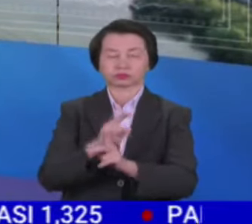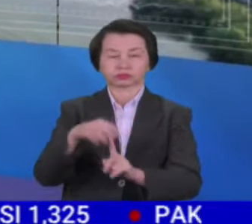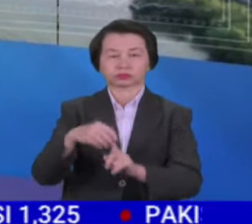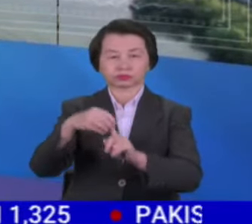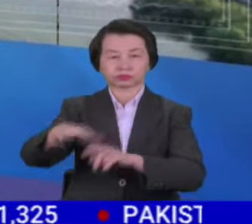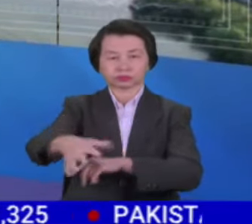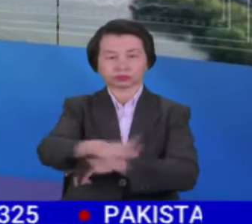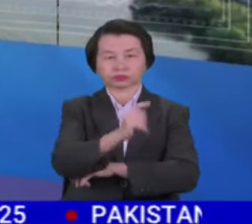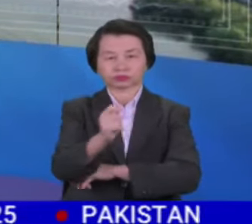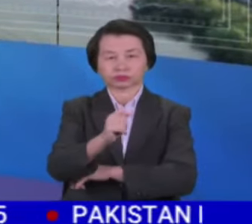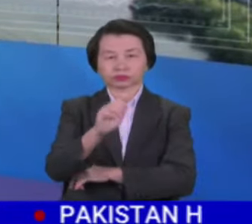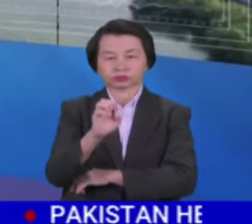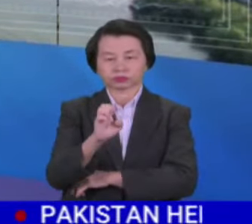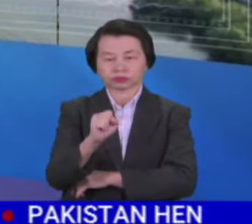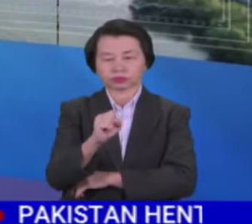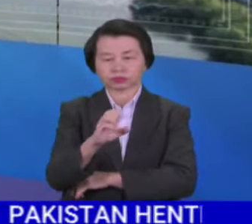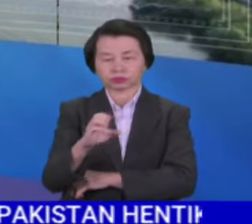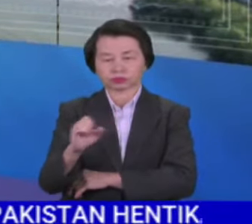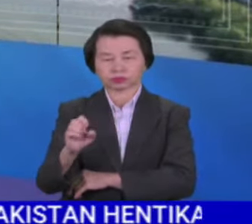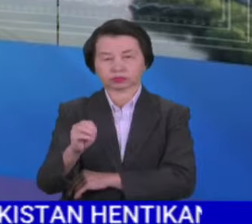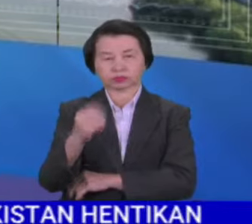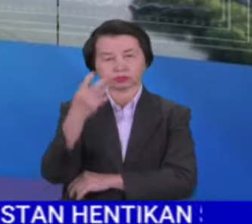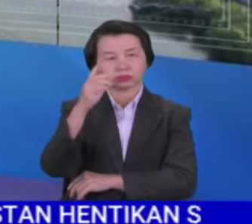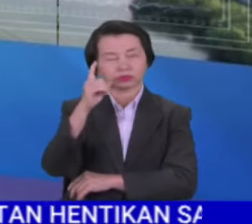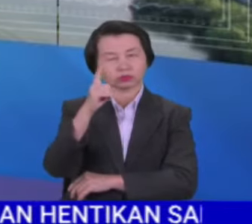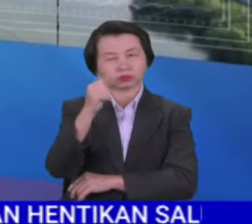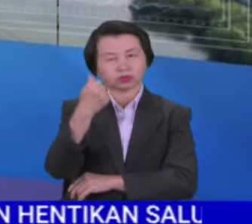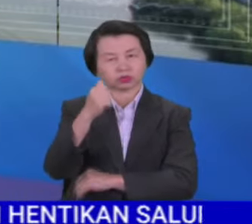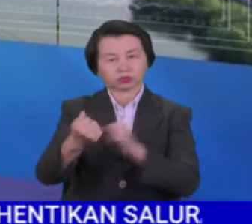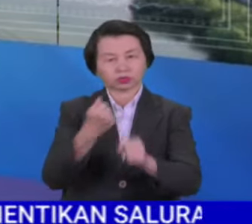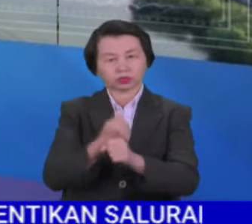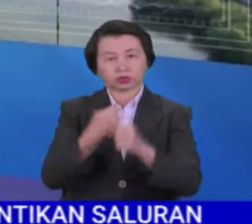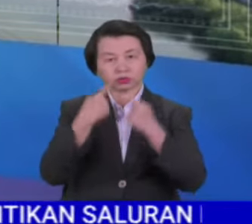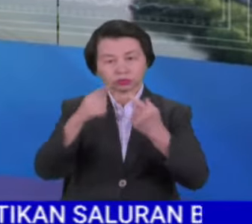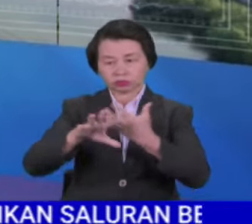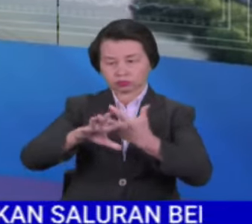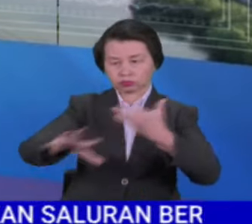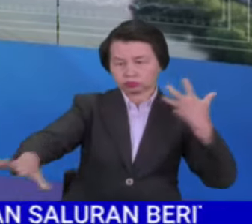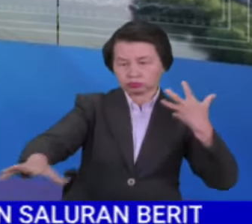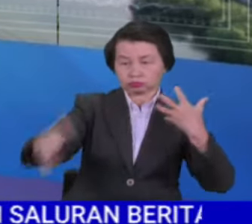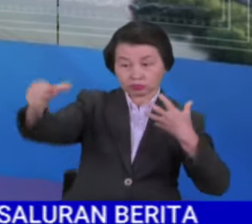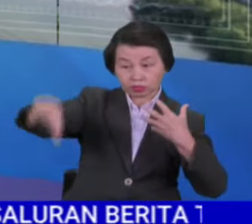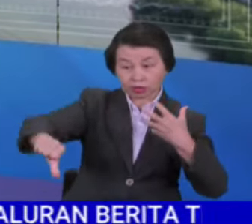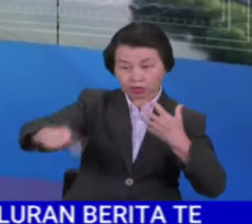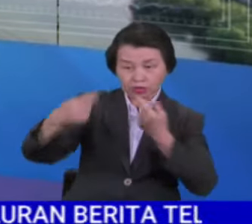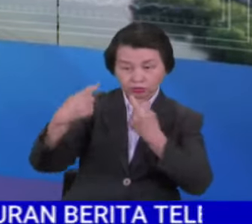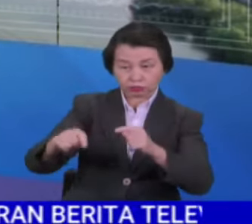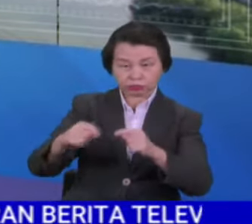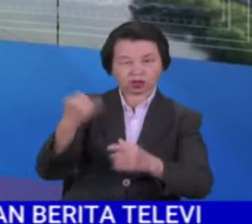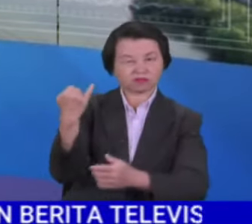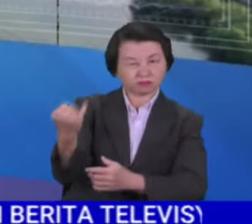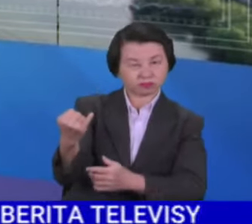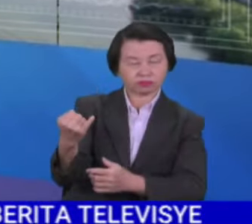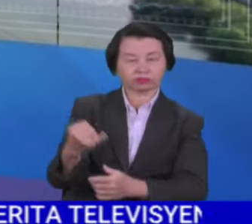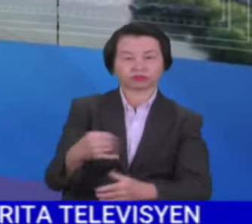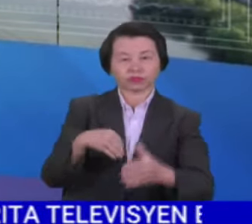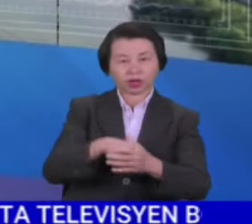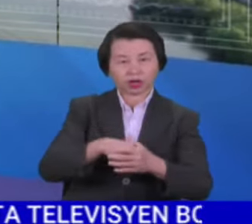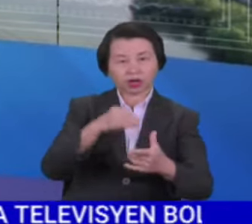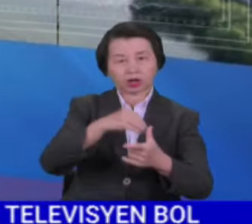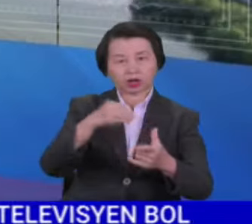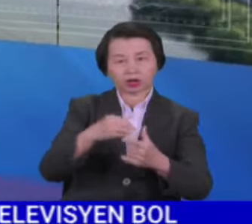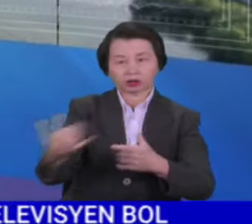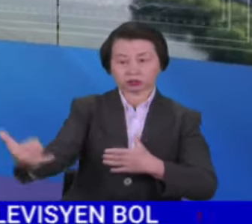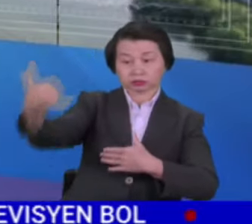khas pantai timur Sabah S.Kom hampir sedekat lalu bergaya merekam dan menggagalkan pompa gay percobaan juga ya tanaman maupun